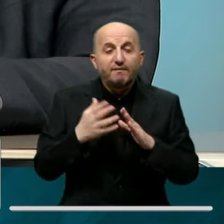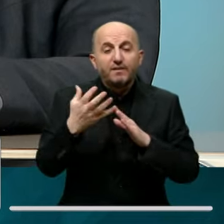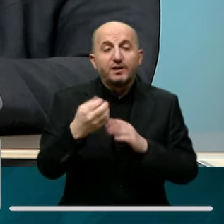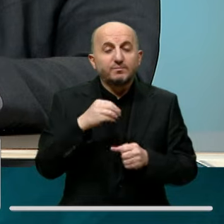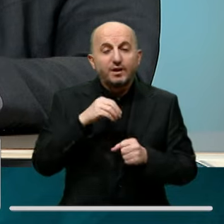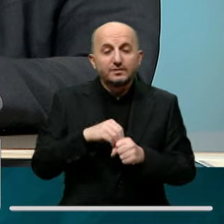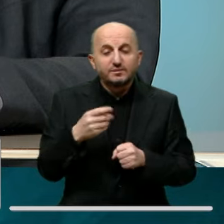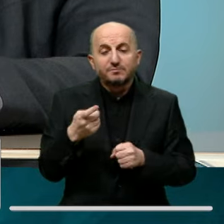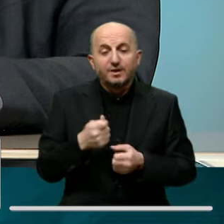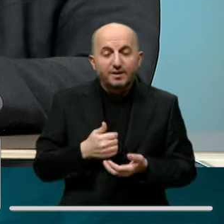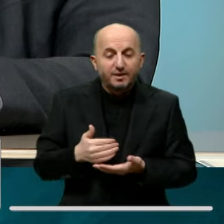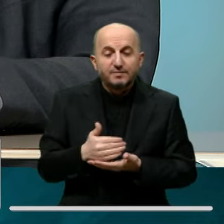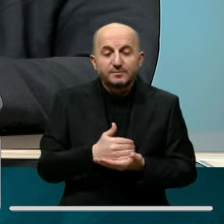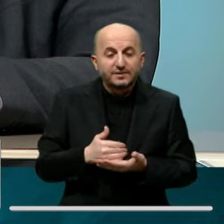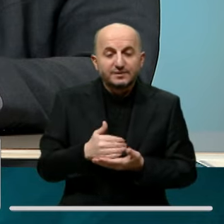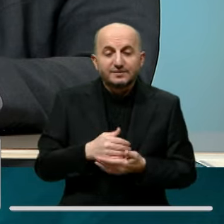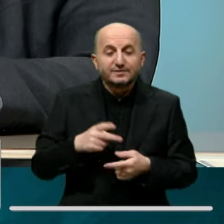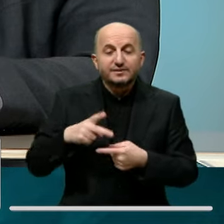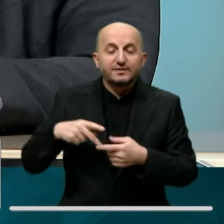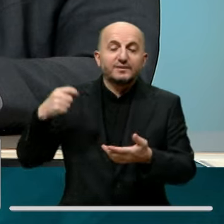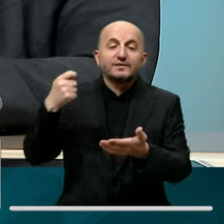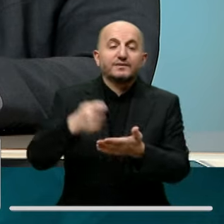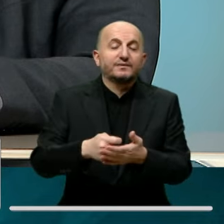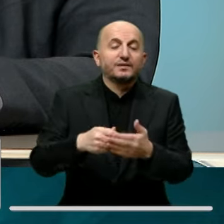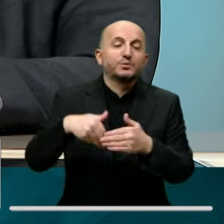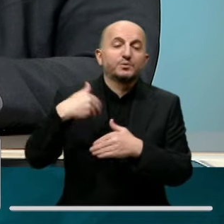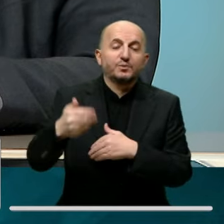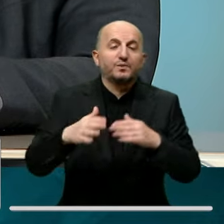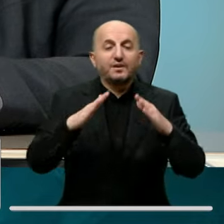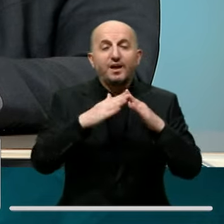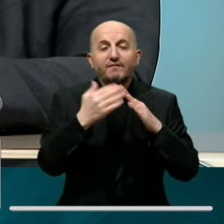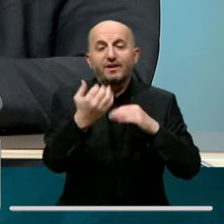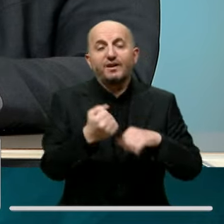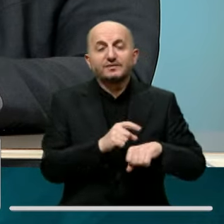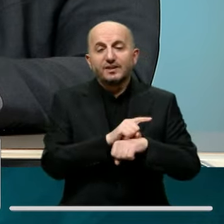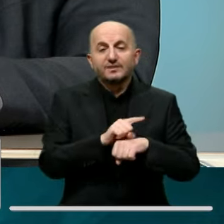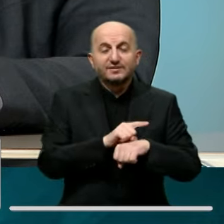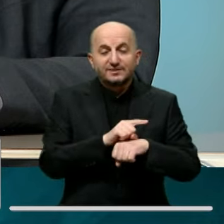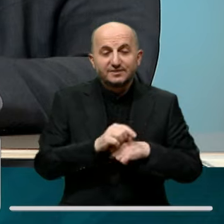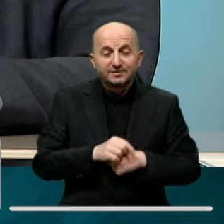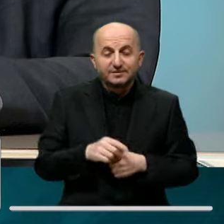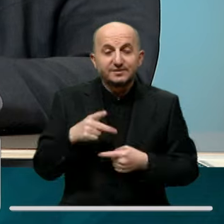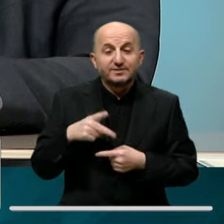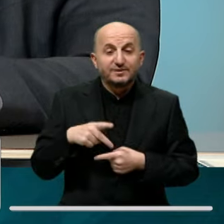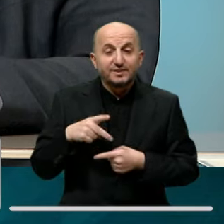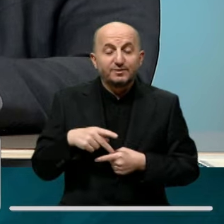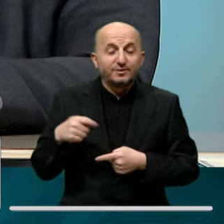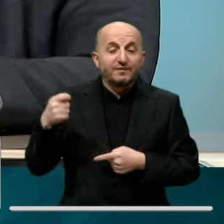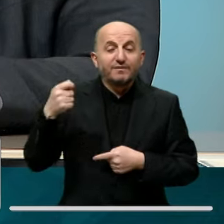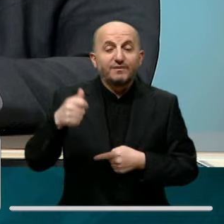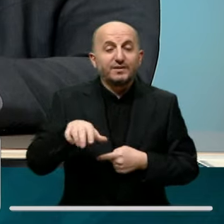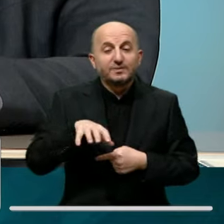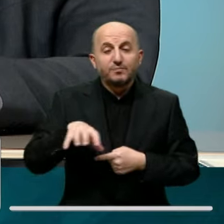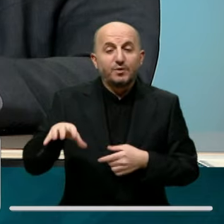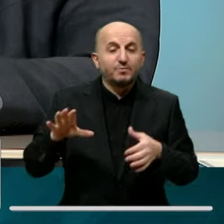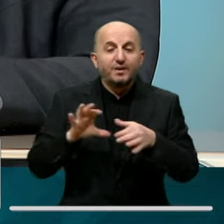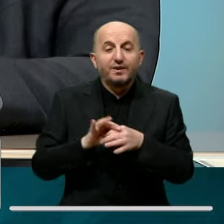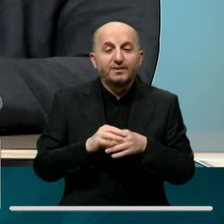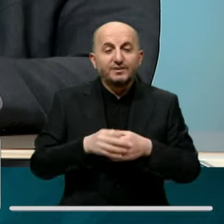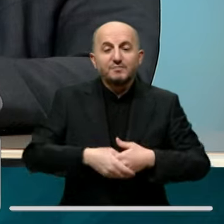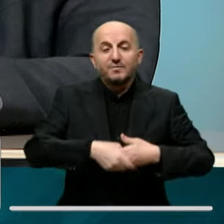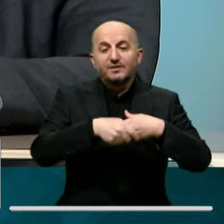biriktir, zekatını ver. Sonra ev alacağın sırada zaten bu zekat olarak verdiğim bölümle alakalı